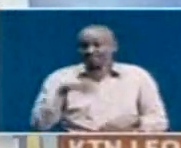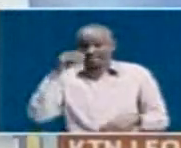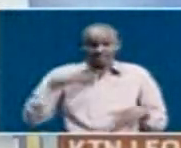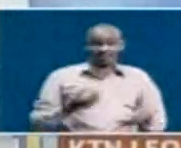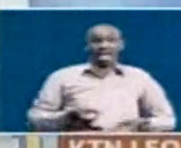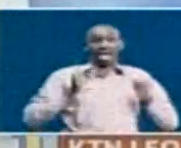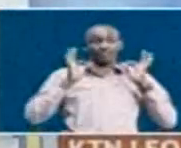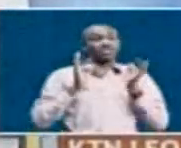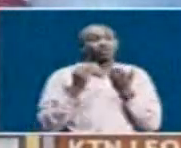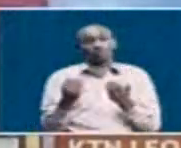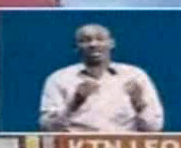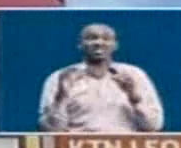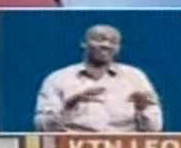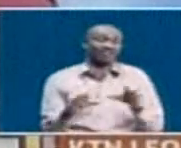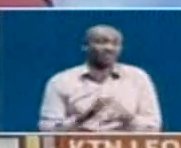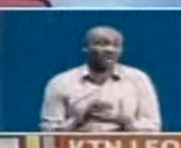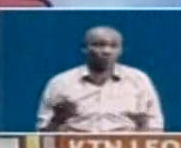kitu na watoto wao watisiki.